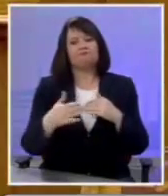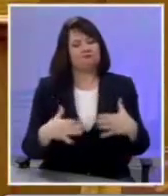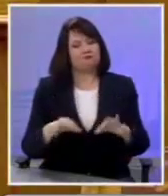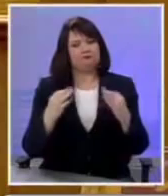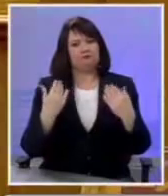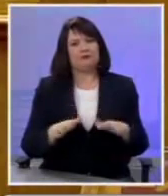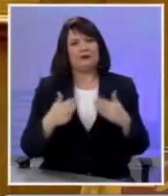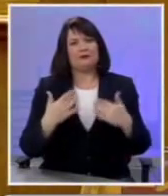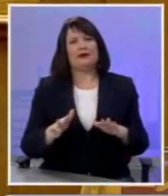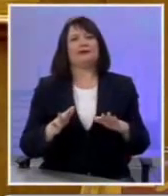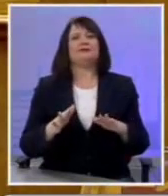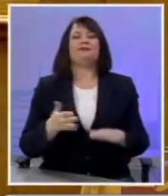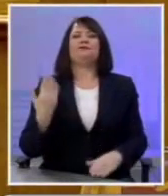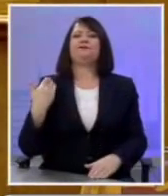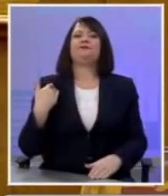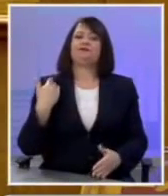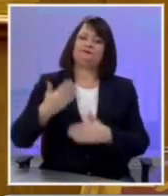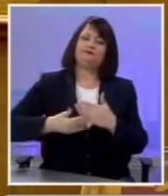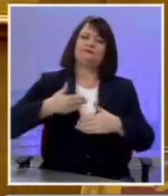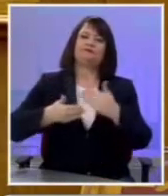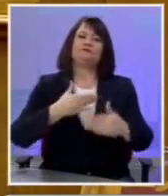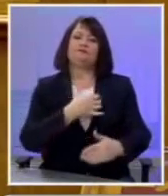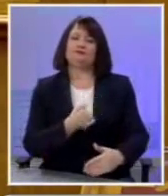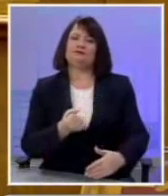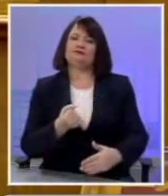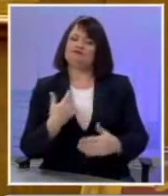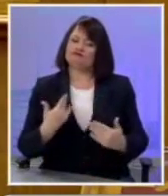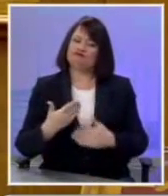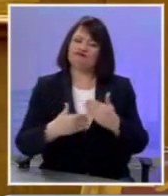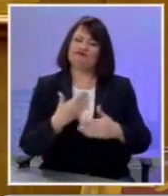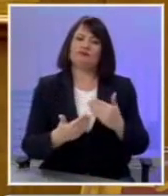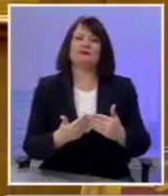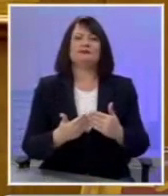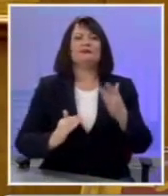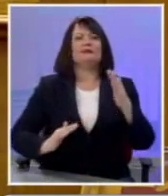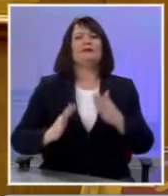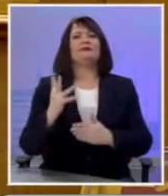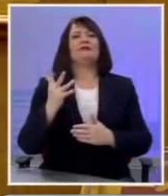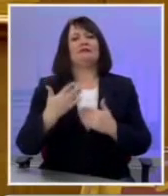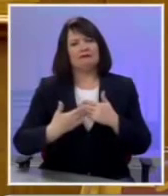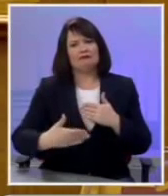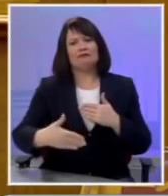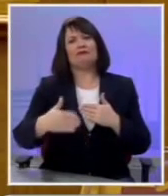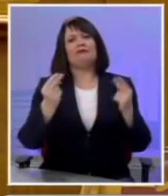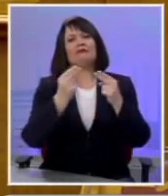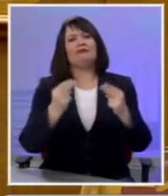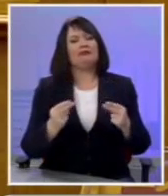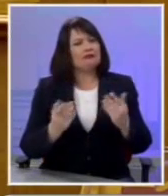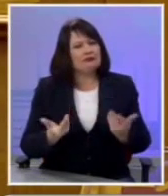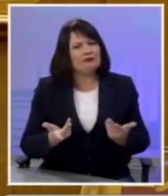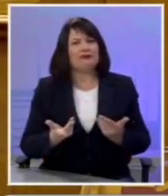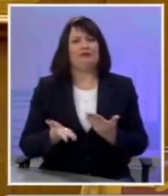γίνει, σταδιακά, με την ενίσχυση της εμπιστοσύνης, την βελτίωση των μακροοικονομικών δεδομένων,